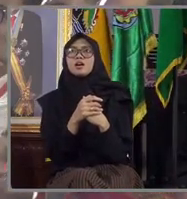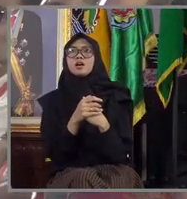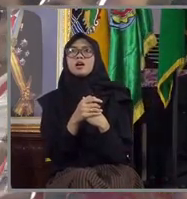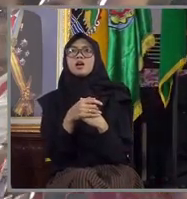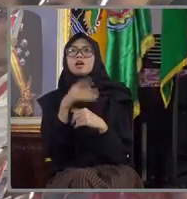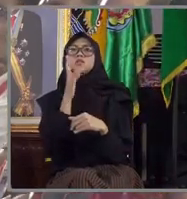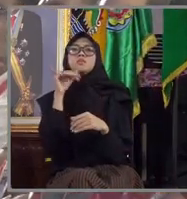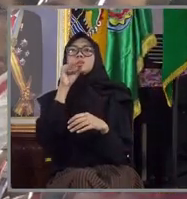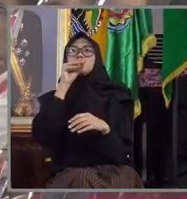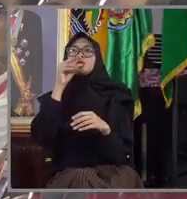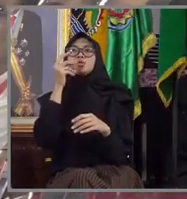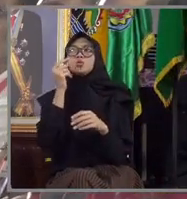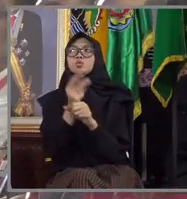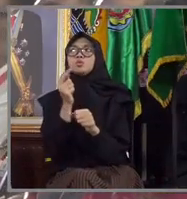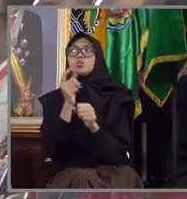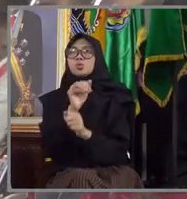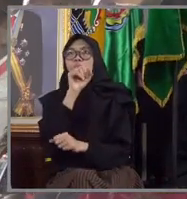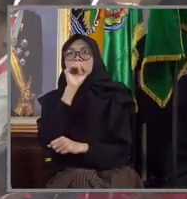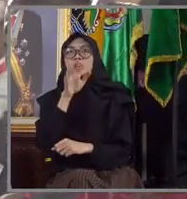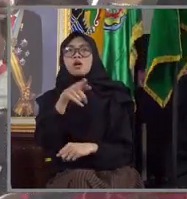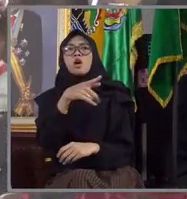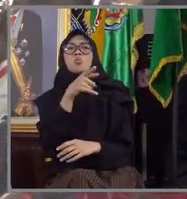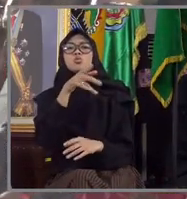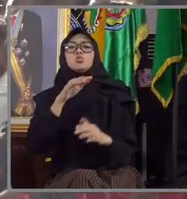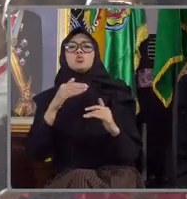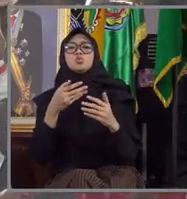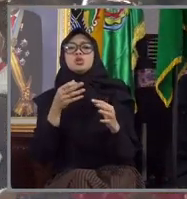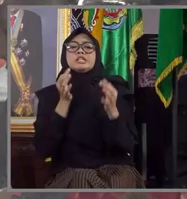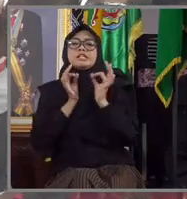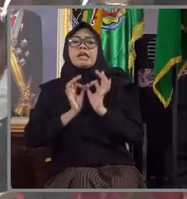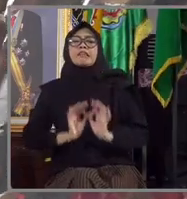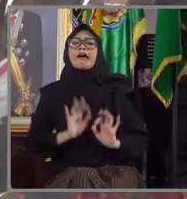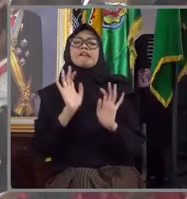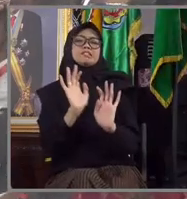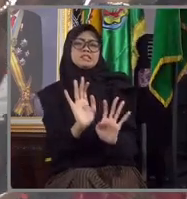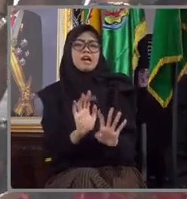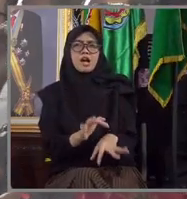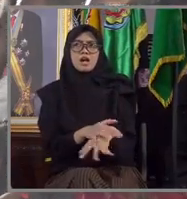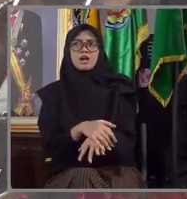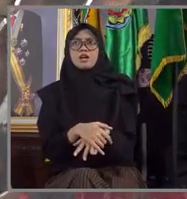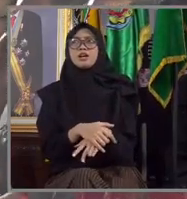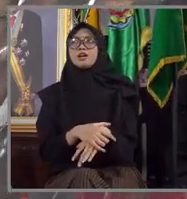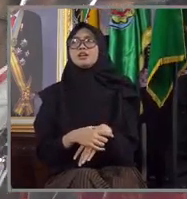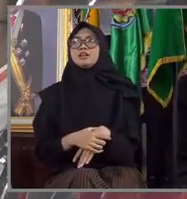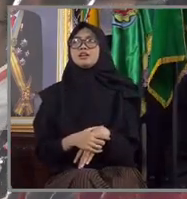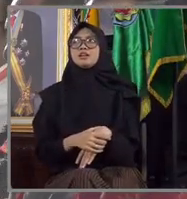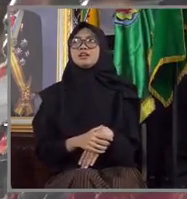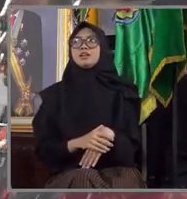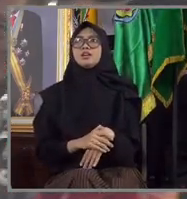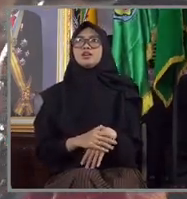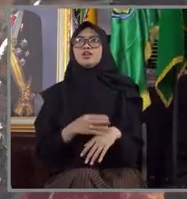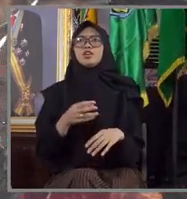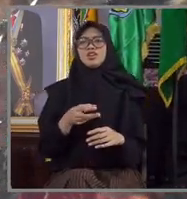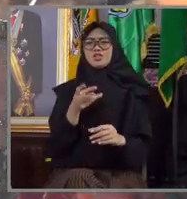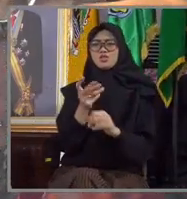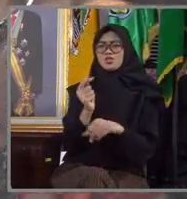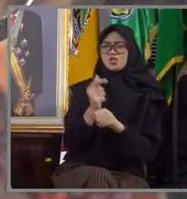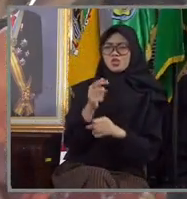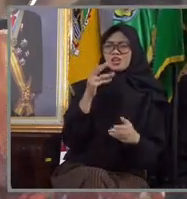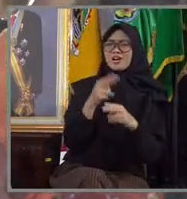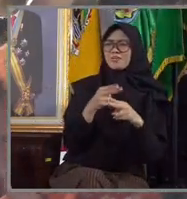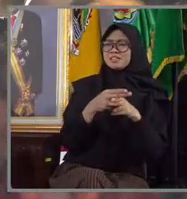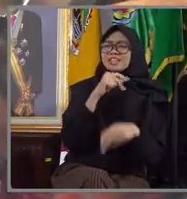badan oh malah Oh saran gurunya kamu disuruh menurunkan berat badan Seno guru-murid jenenge